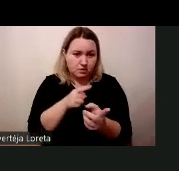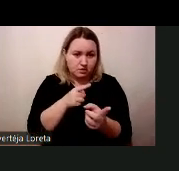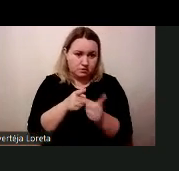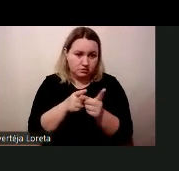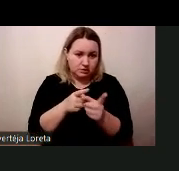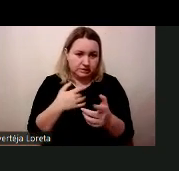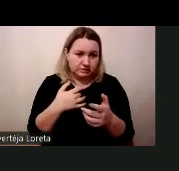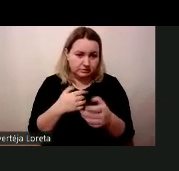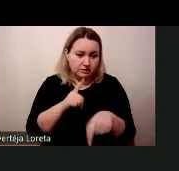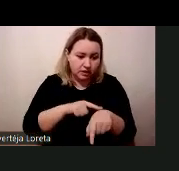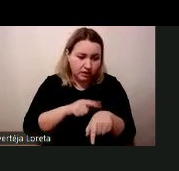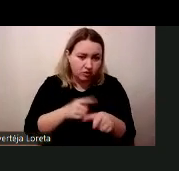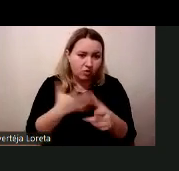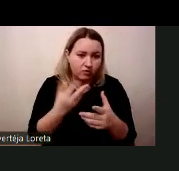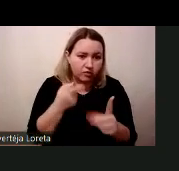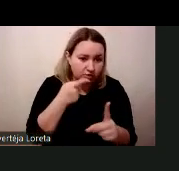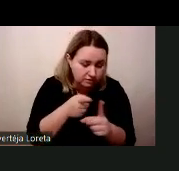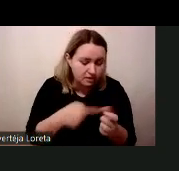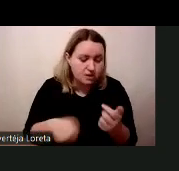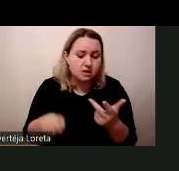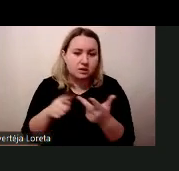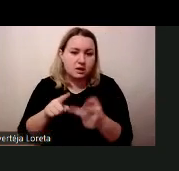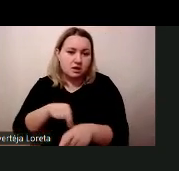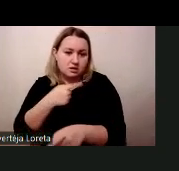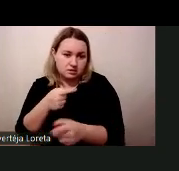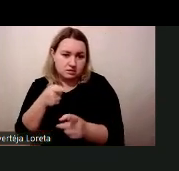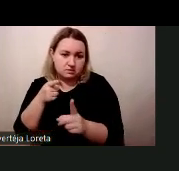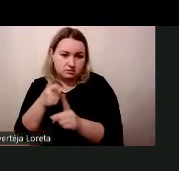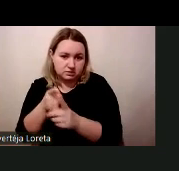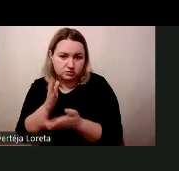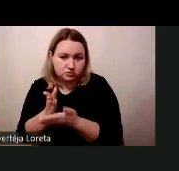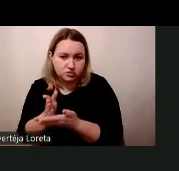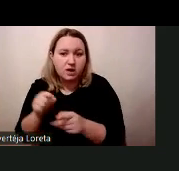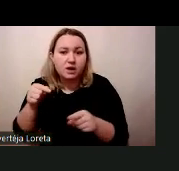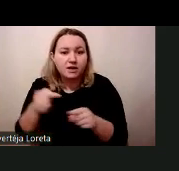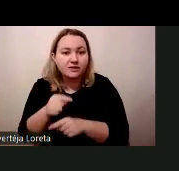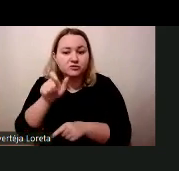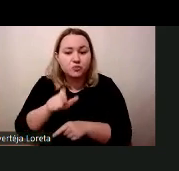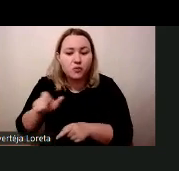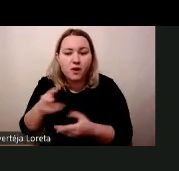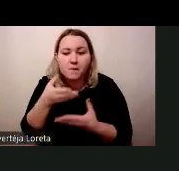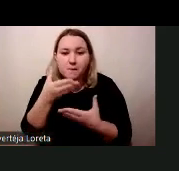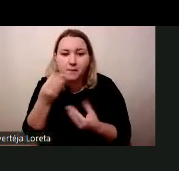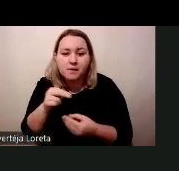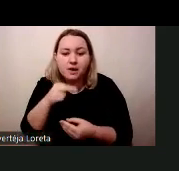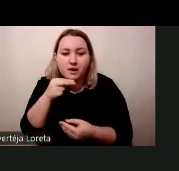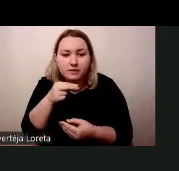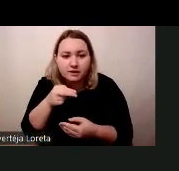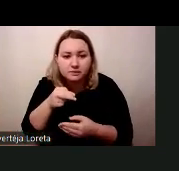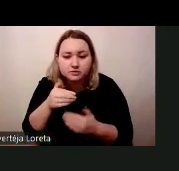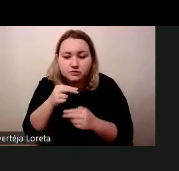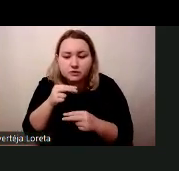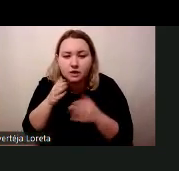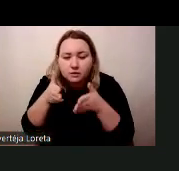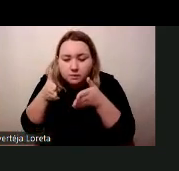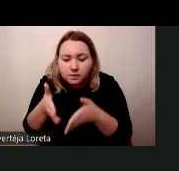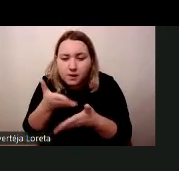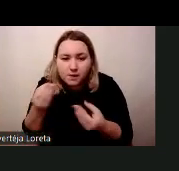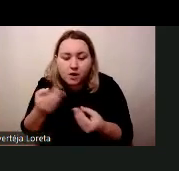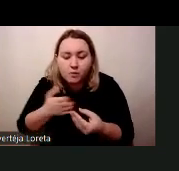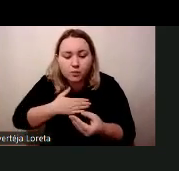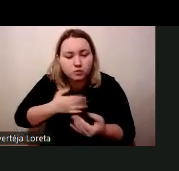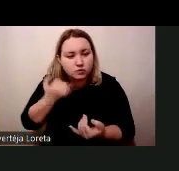Ir tai reiškia, kad kartais žmonės praranda dėmesio centrą, iškrypsta iš vėžių. O mūsų idėja buvo